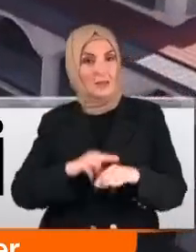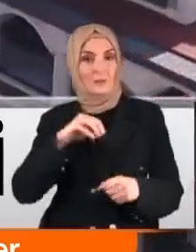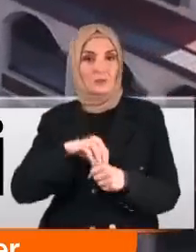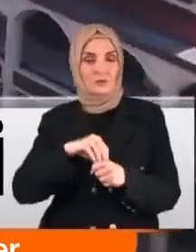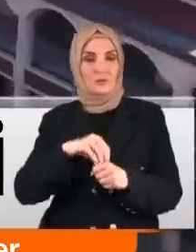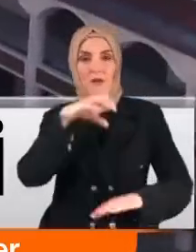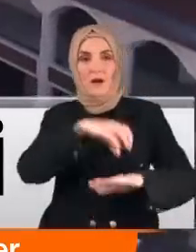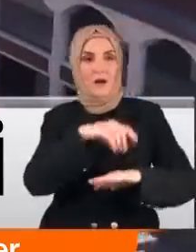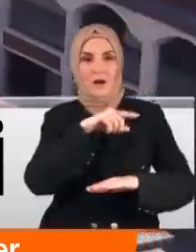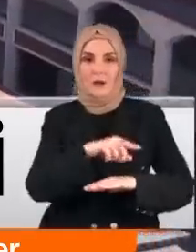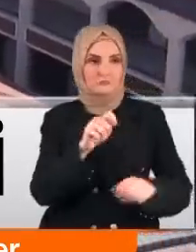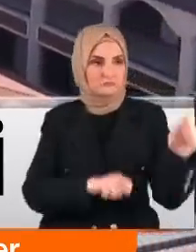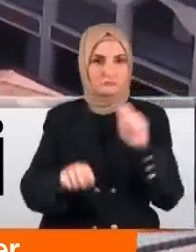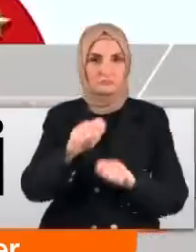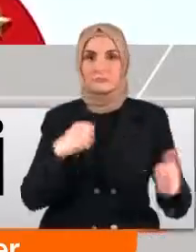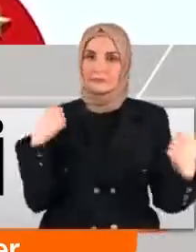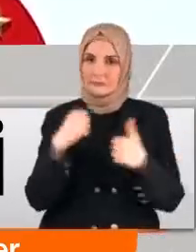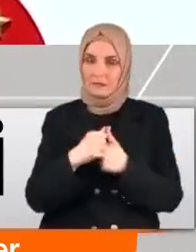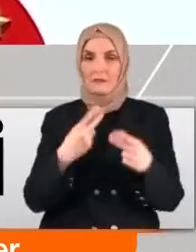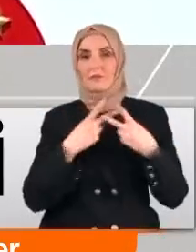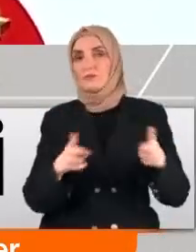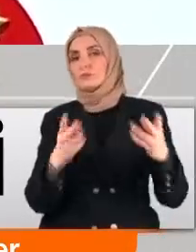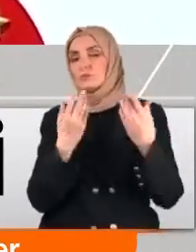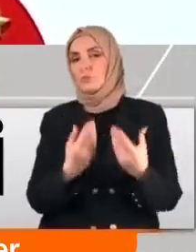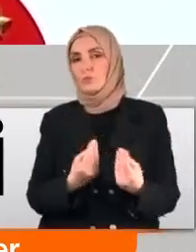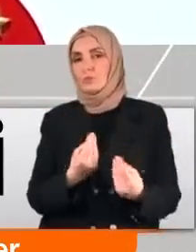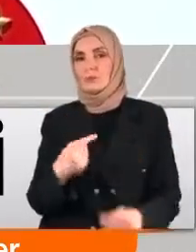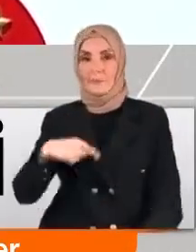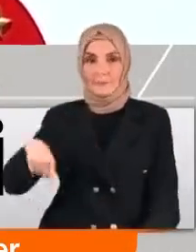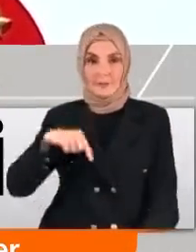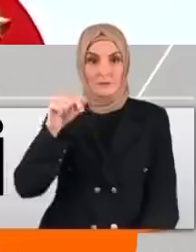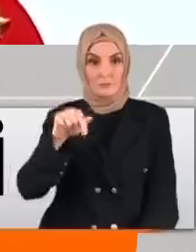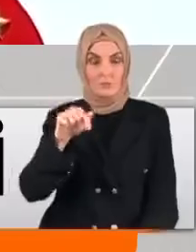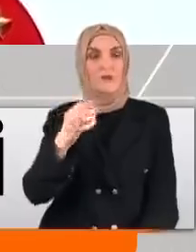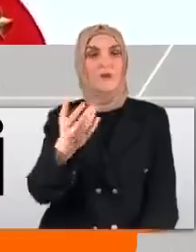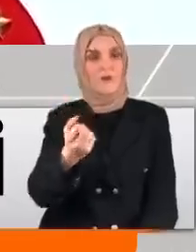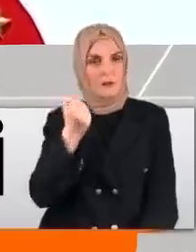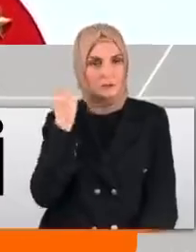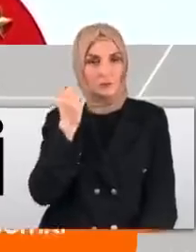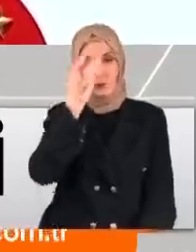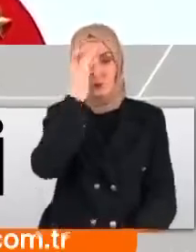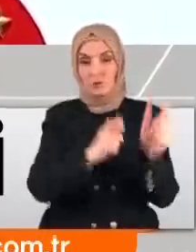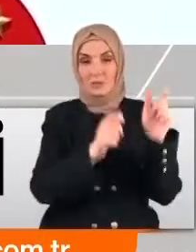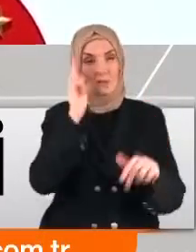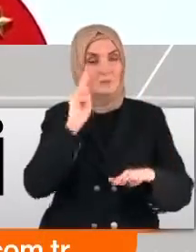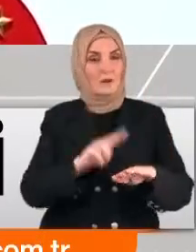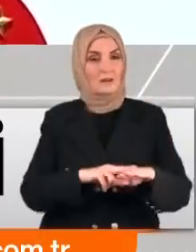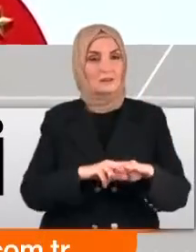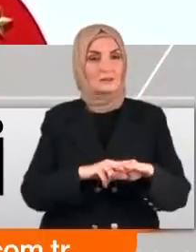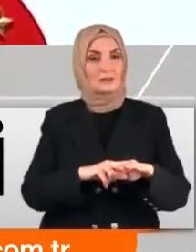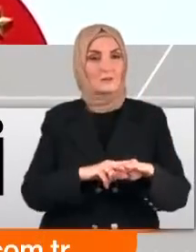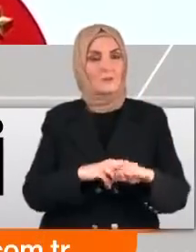o günler unutulmasın diye tekrar açıldı. Biz buraya aldık. Şehitlerimizin anısını ilelebet yaşatacak